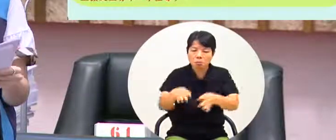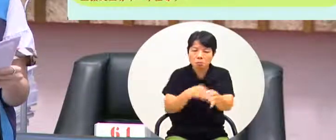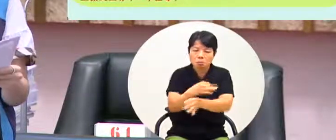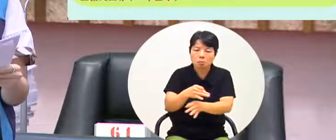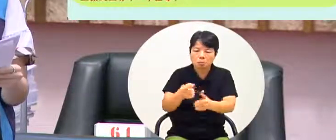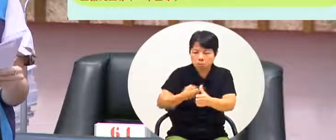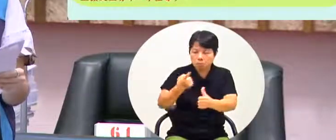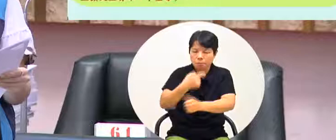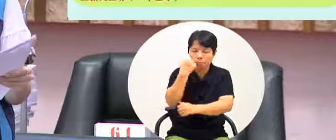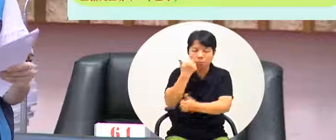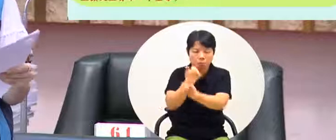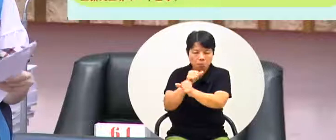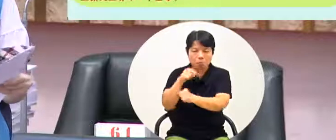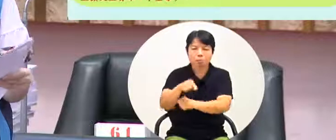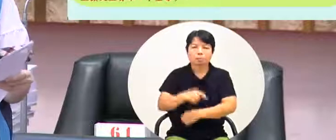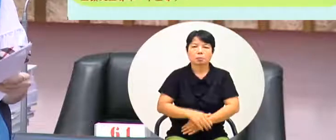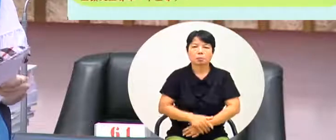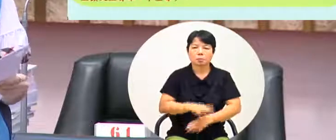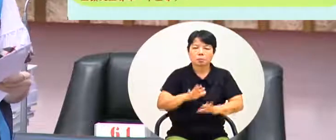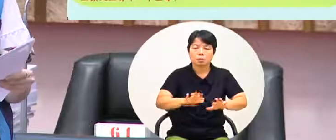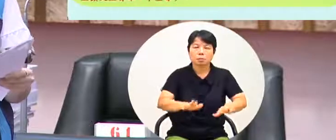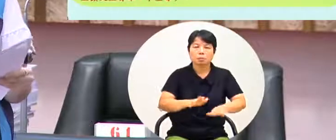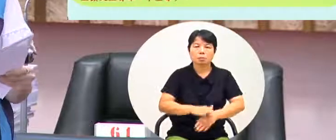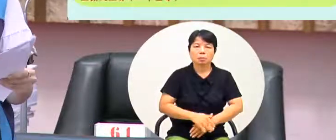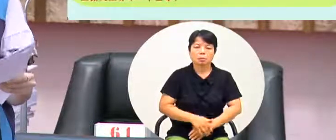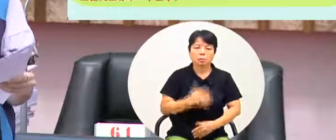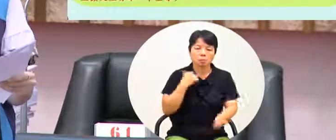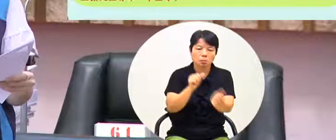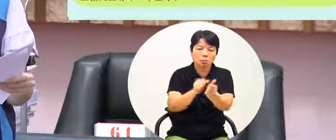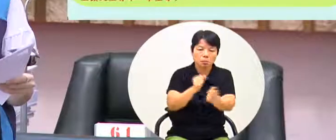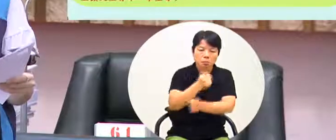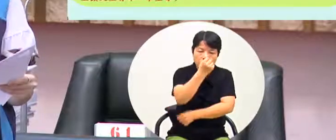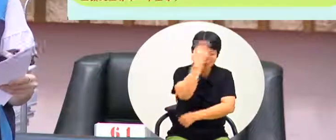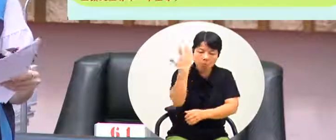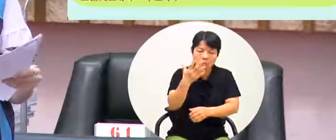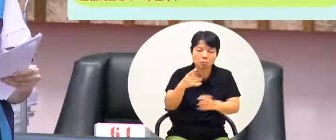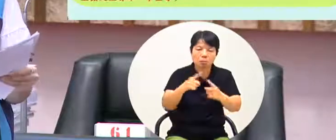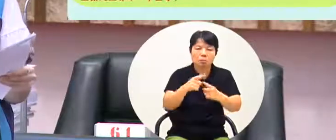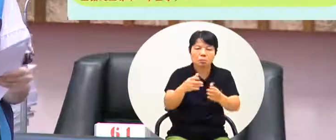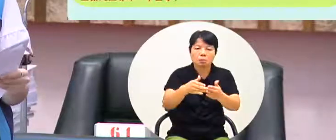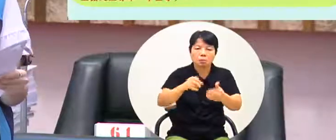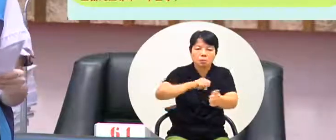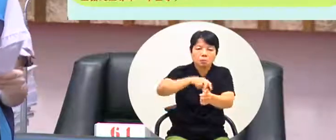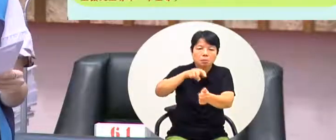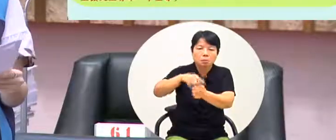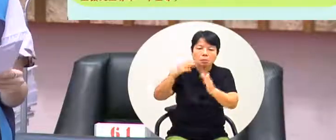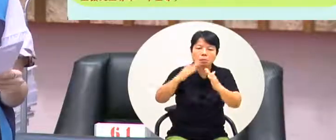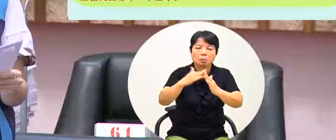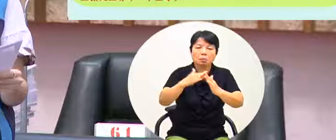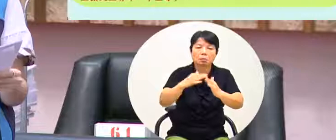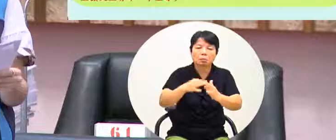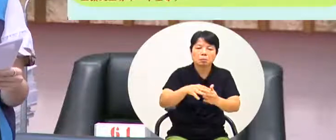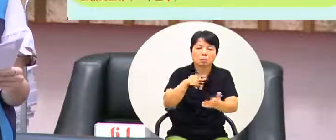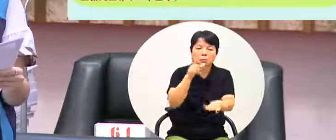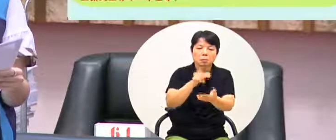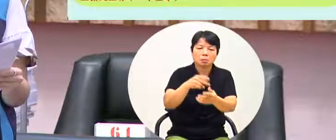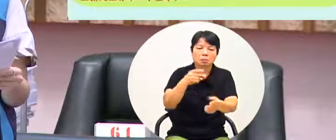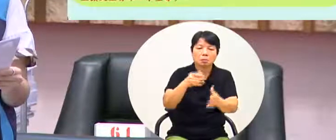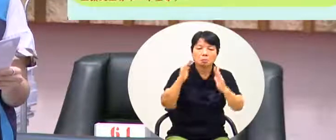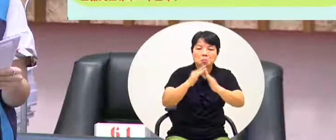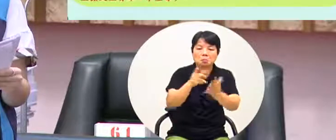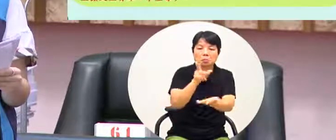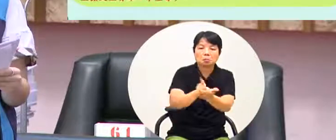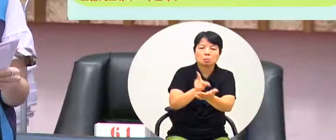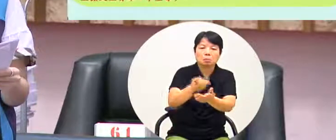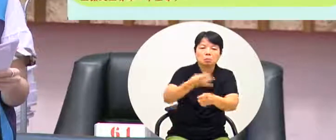现在要靠年轻人的薪资哦来养一个家的贷款跟小孩，其实他是有困难的。所以说，青